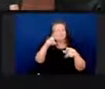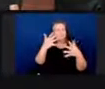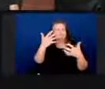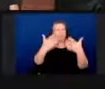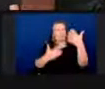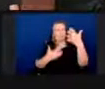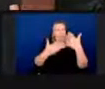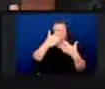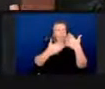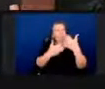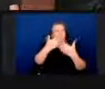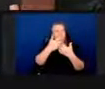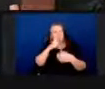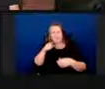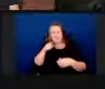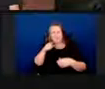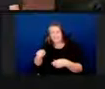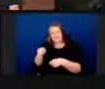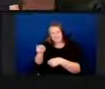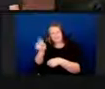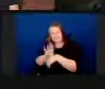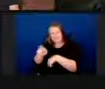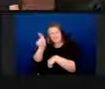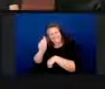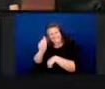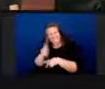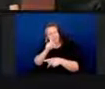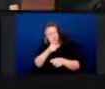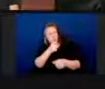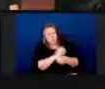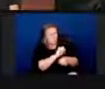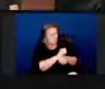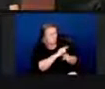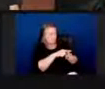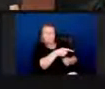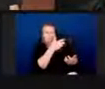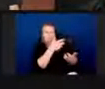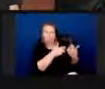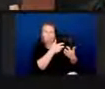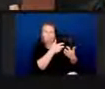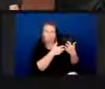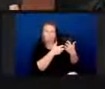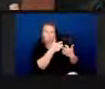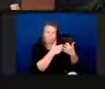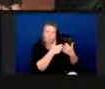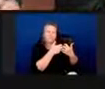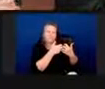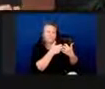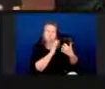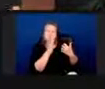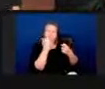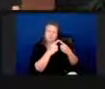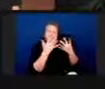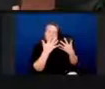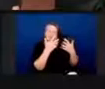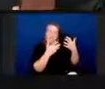التي تنضج الطلاب الذين يحتاجون المهارات التي نحن يعني نحتاج إليها. وبالتالي من خلال